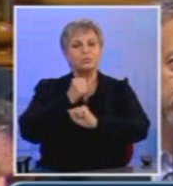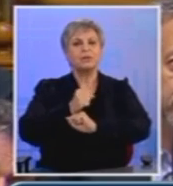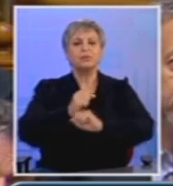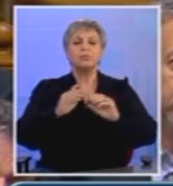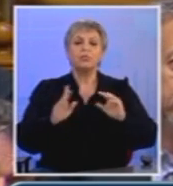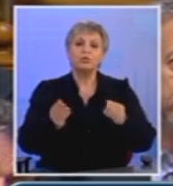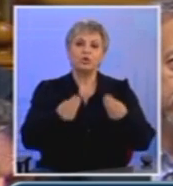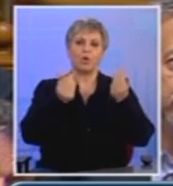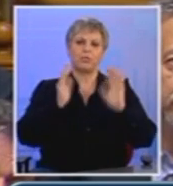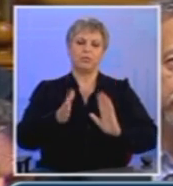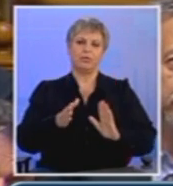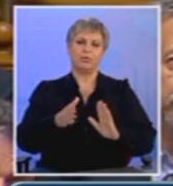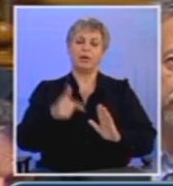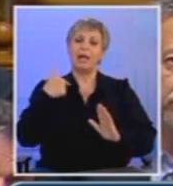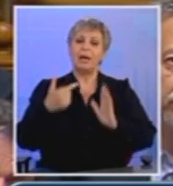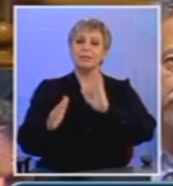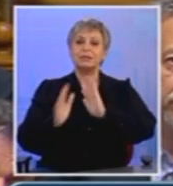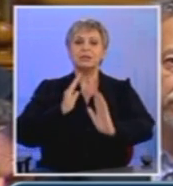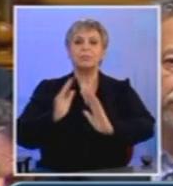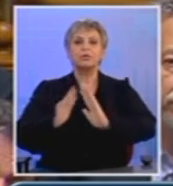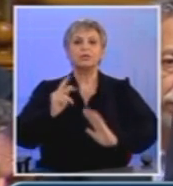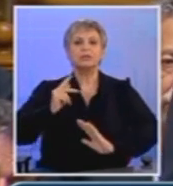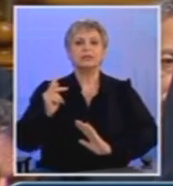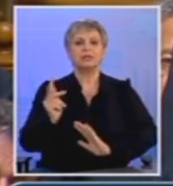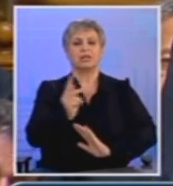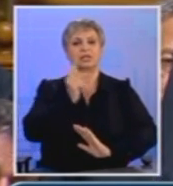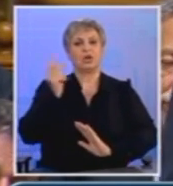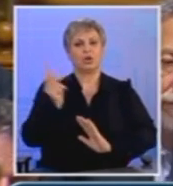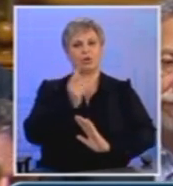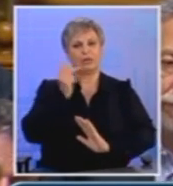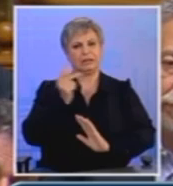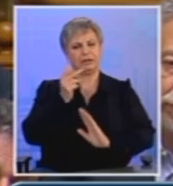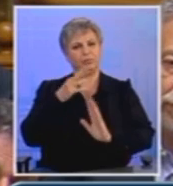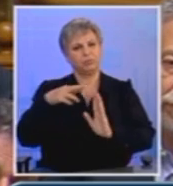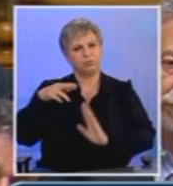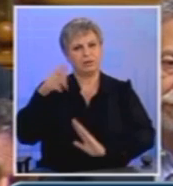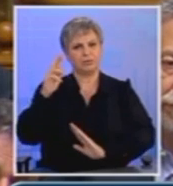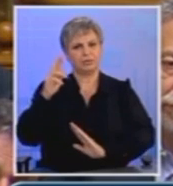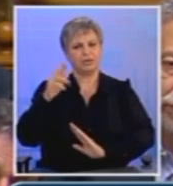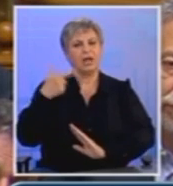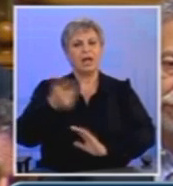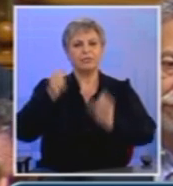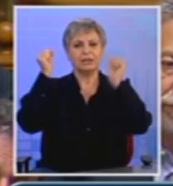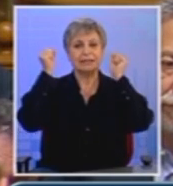μέσο προστατεύσουμε την κοινωνική πλειοψηφία από τις συνέπειες οικονομικών